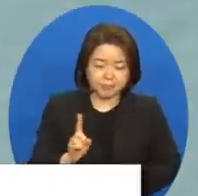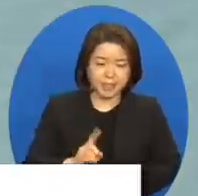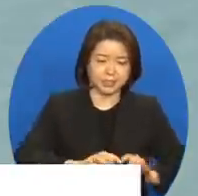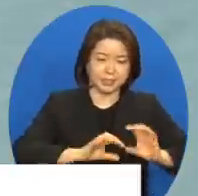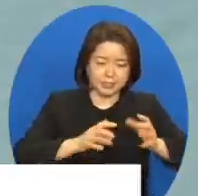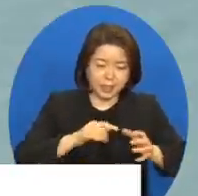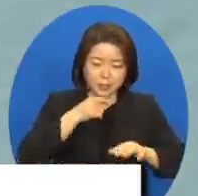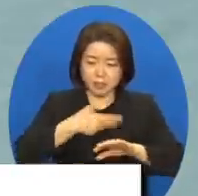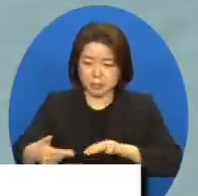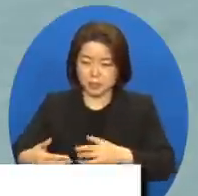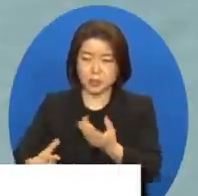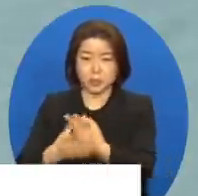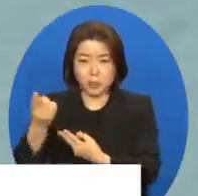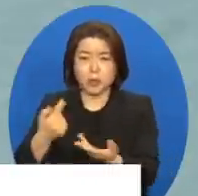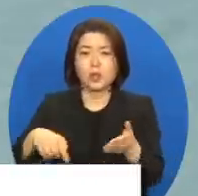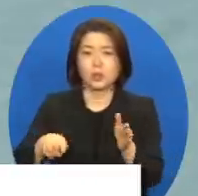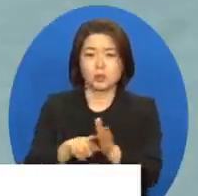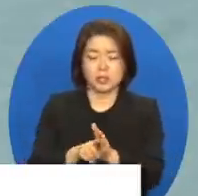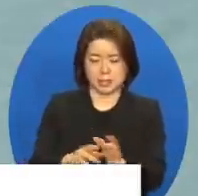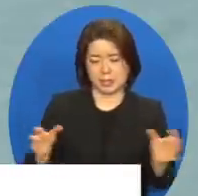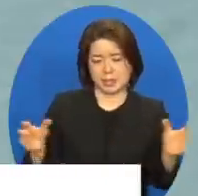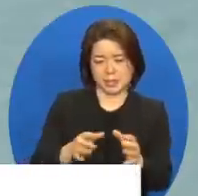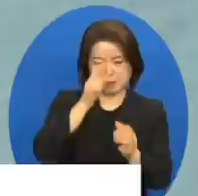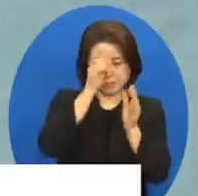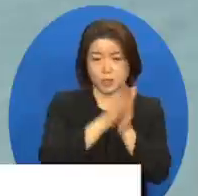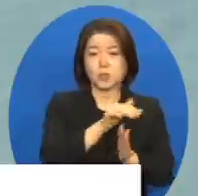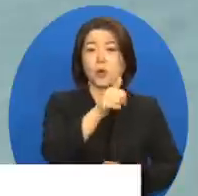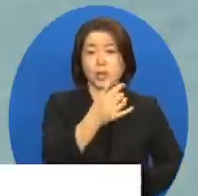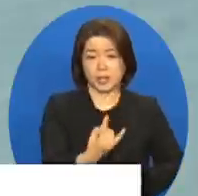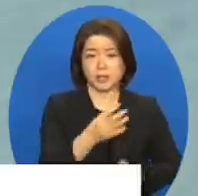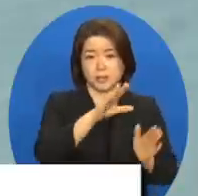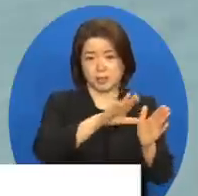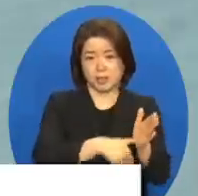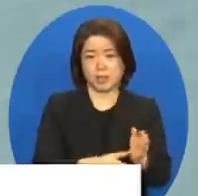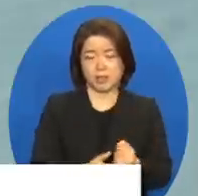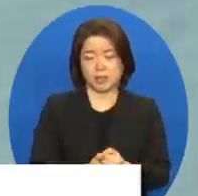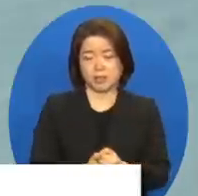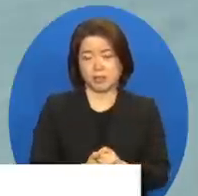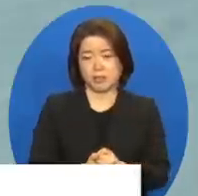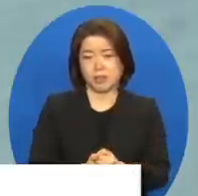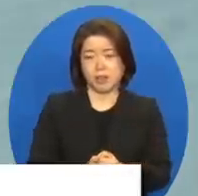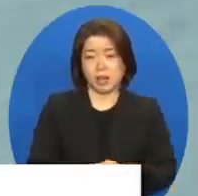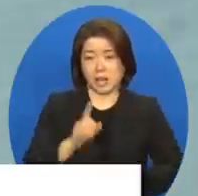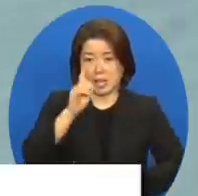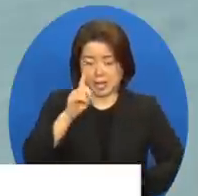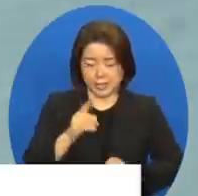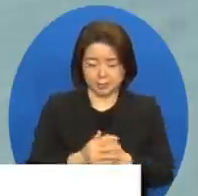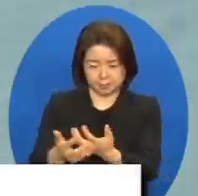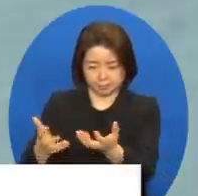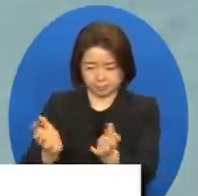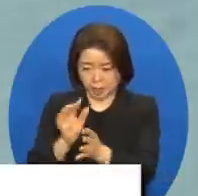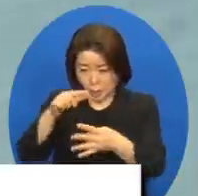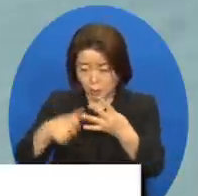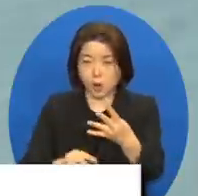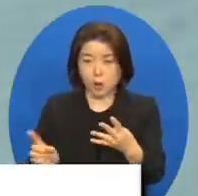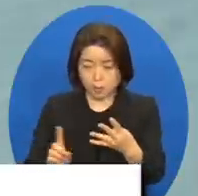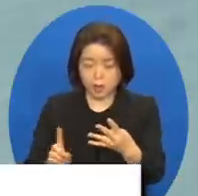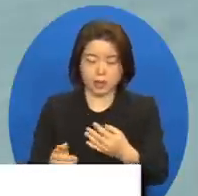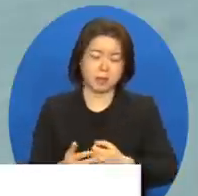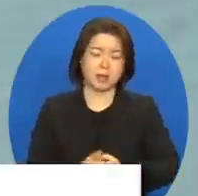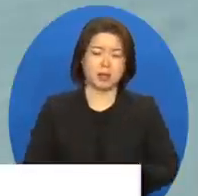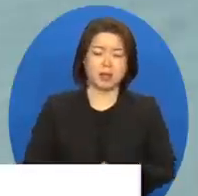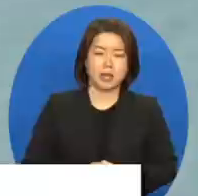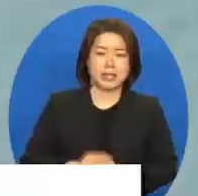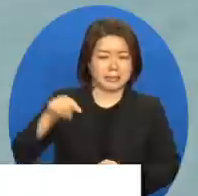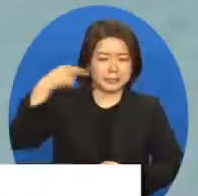위해서 연합 기도회가 있었을 때, 그때 한 섹션이 다음 세대를 위한